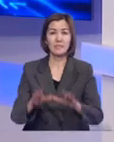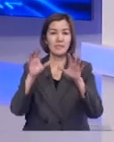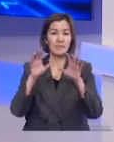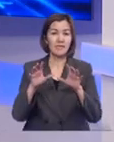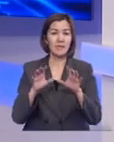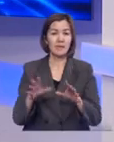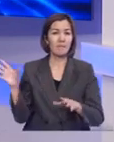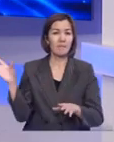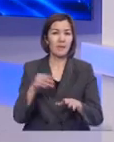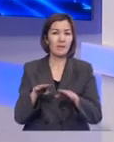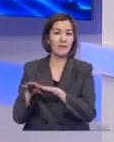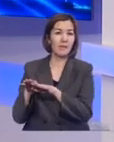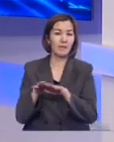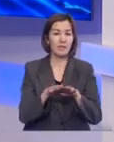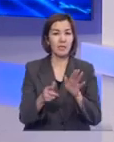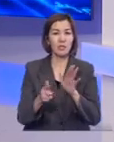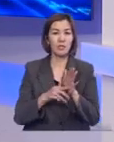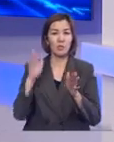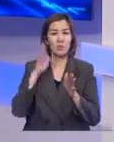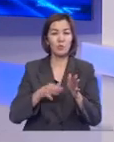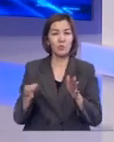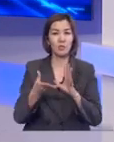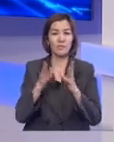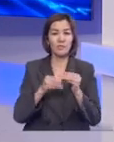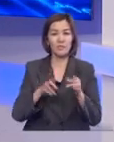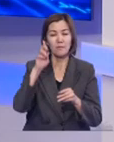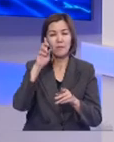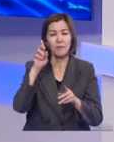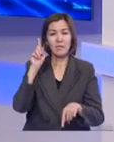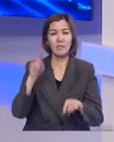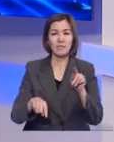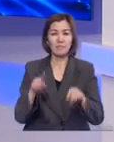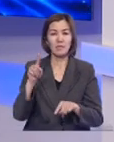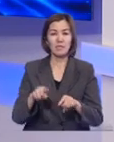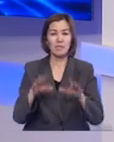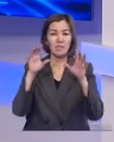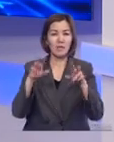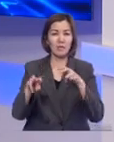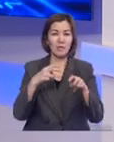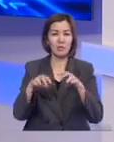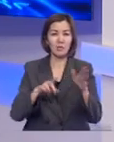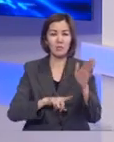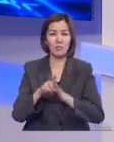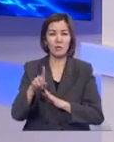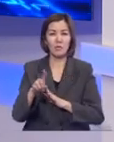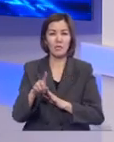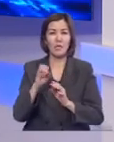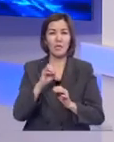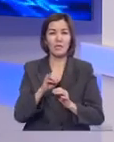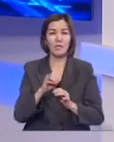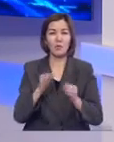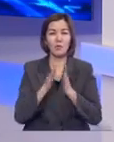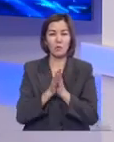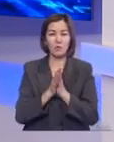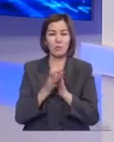Заң талаптары барлығына ортақ. Жетісу облысында кейбір мемлекеттік қызметшілер еңбек кодексінің талаптарын сақтамаған. Жыл басынан бері өтініш порталына екі